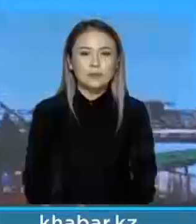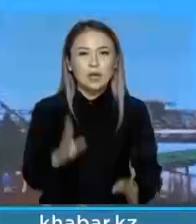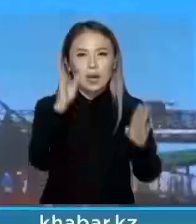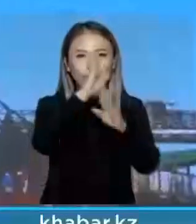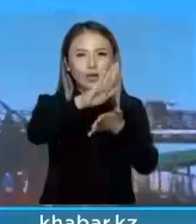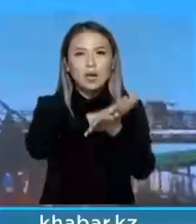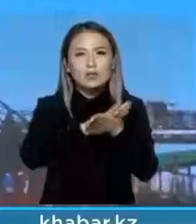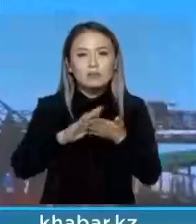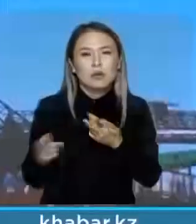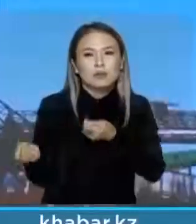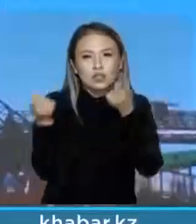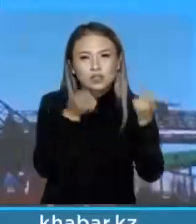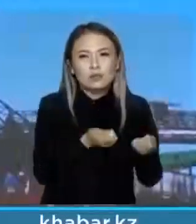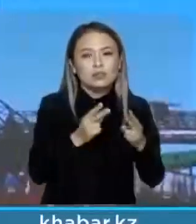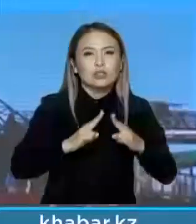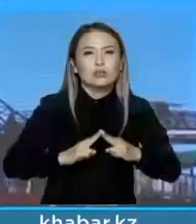экологиялық таза